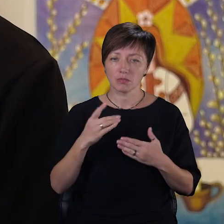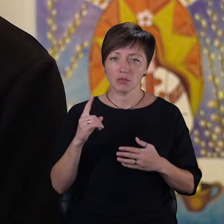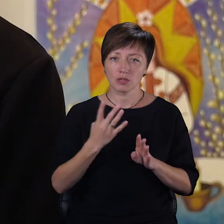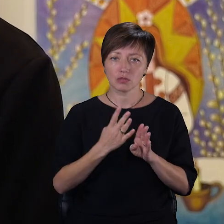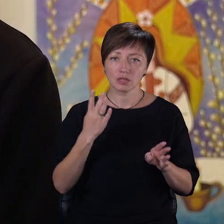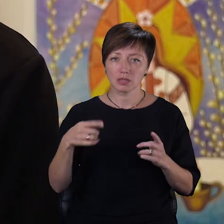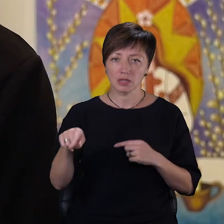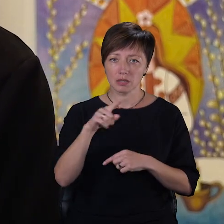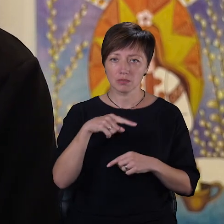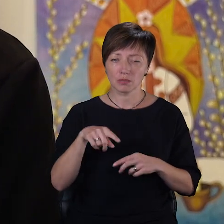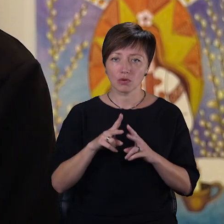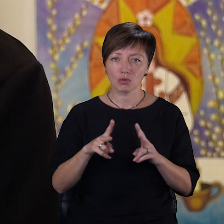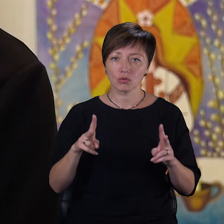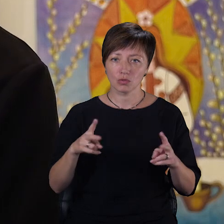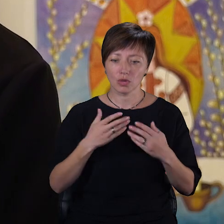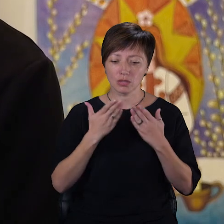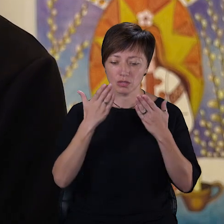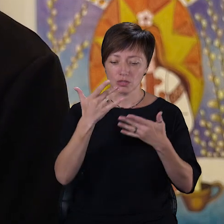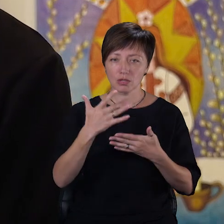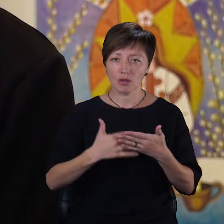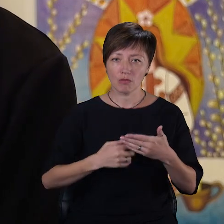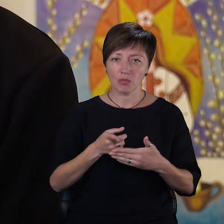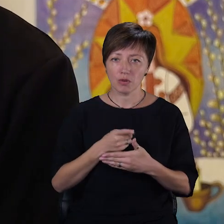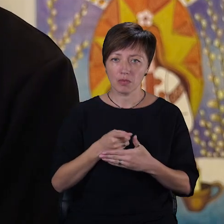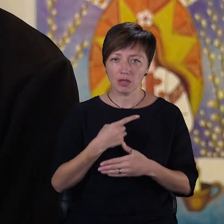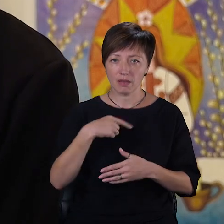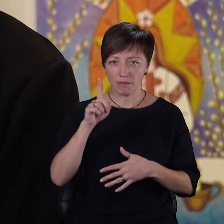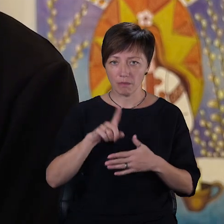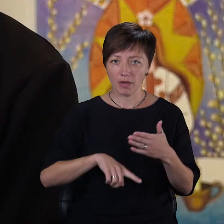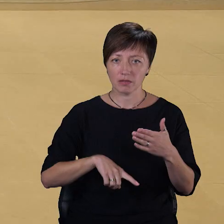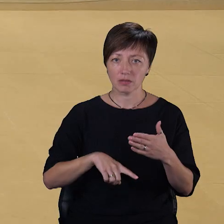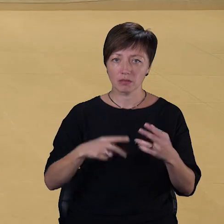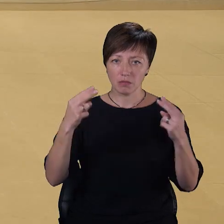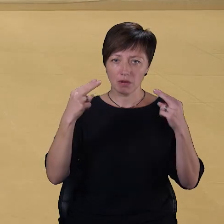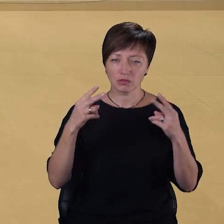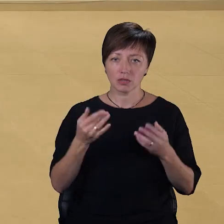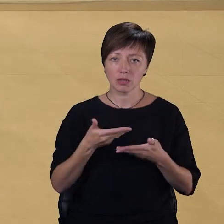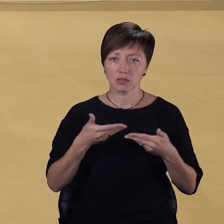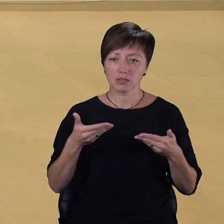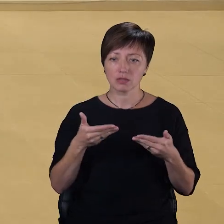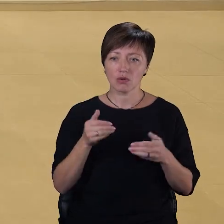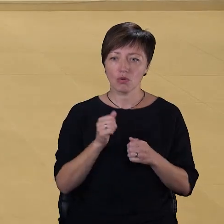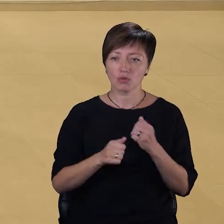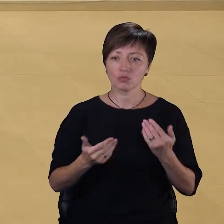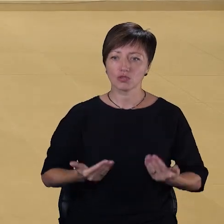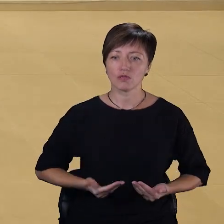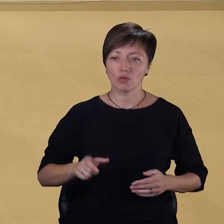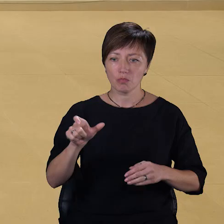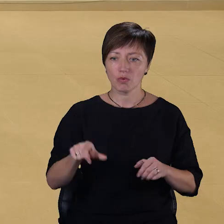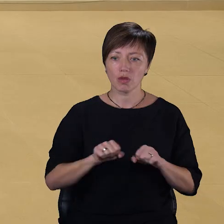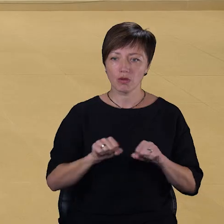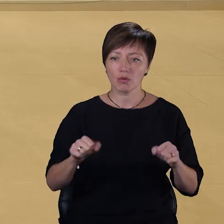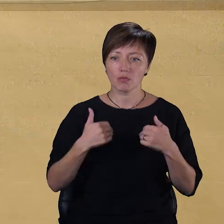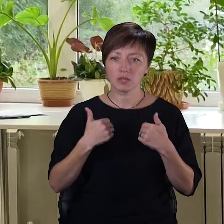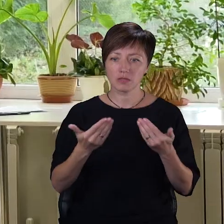дякувати їм. Усім тим, кого я зачитав по імені. Я впевнений, що вони нас бачать. Дякувати насправді кожному живому герою, бо ми з